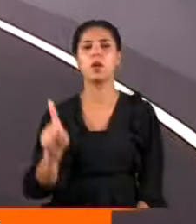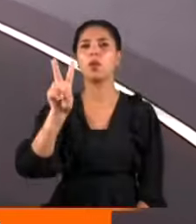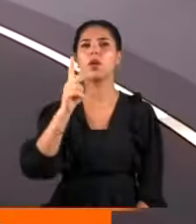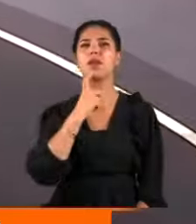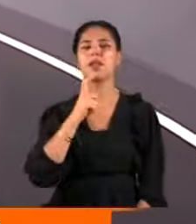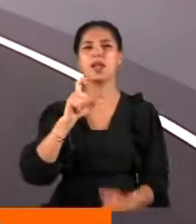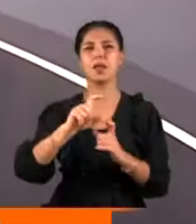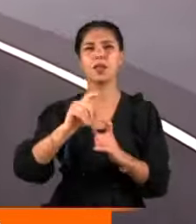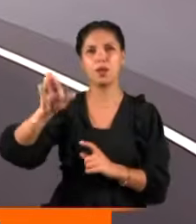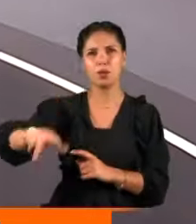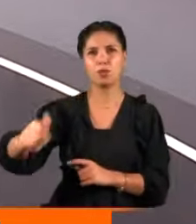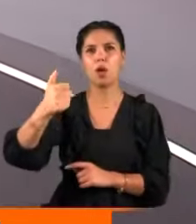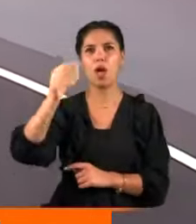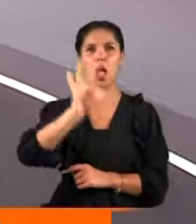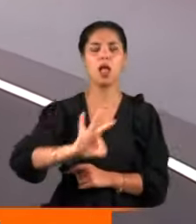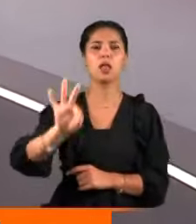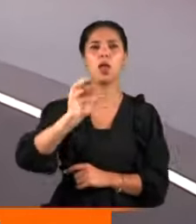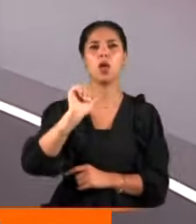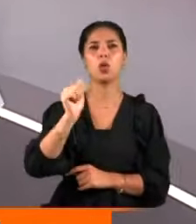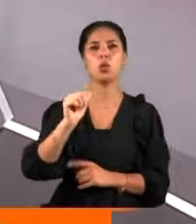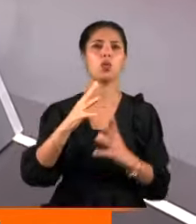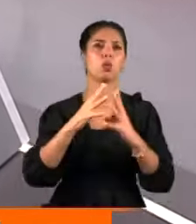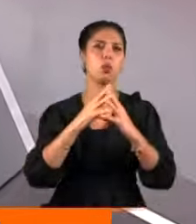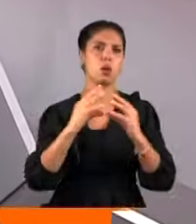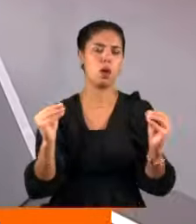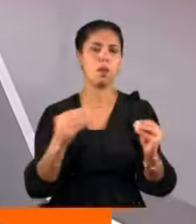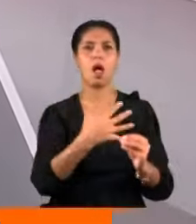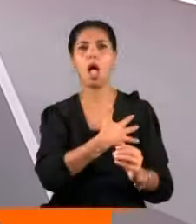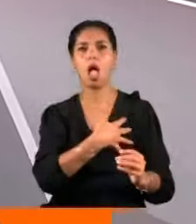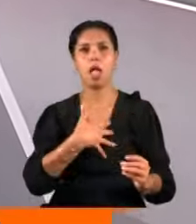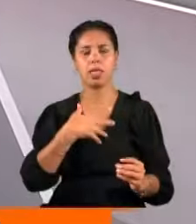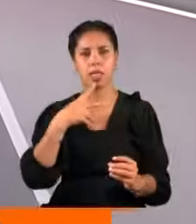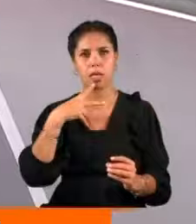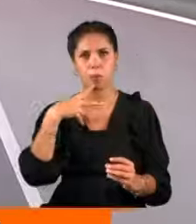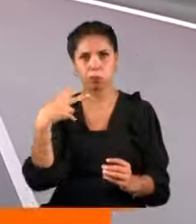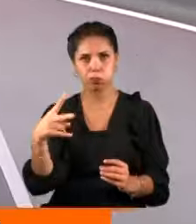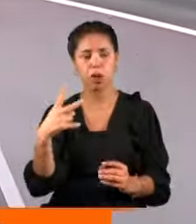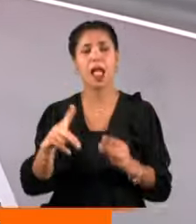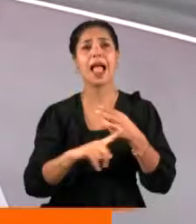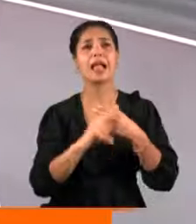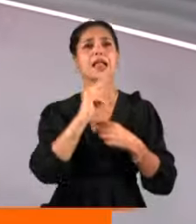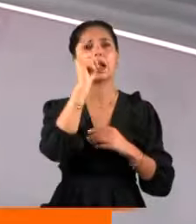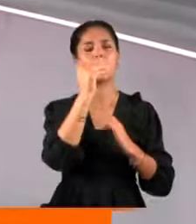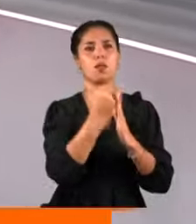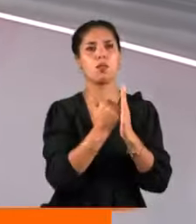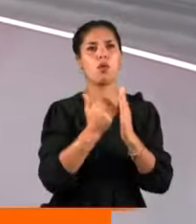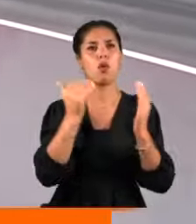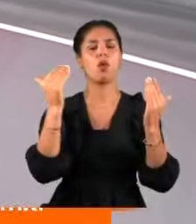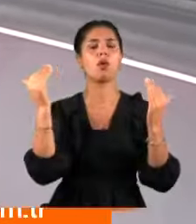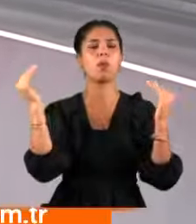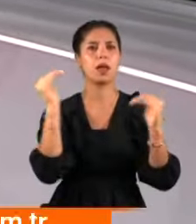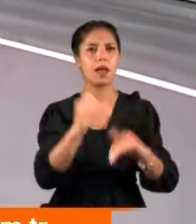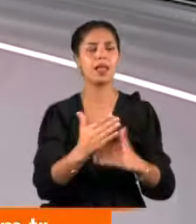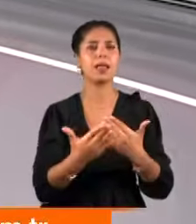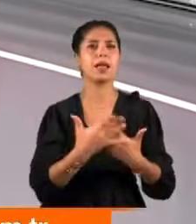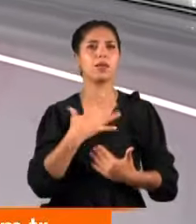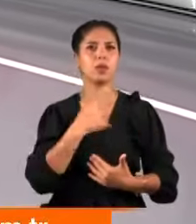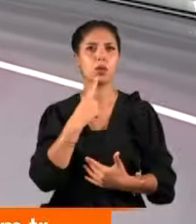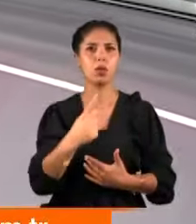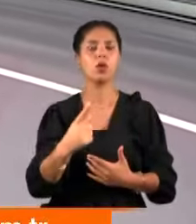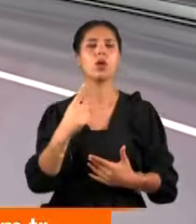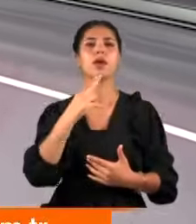12 yaşındaki Sevda 6 Eylül günü ortadan kayboldu. Annesi Esra Erol'dan yardım istedi. Bekledikleri haber de yayın sırasında geldi. Küçük